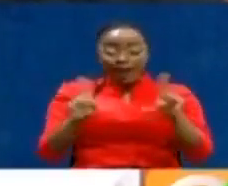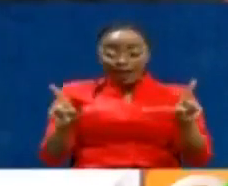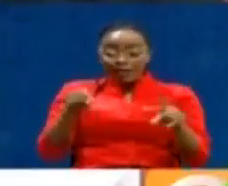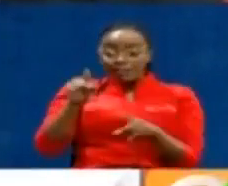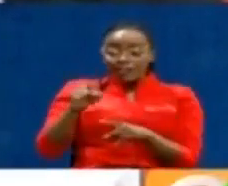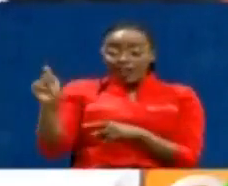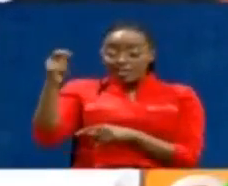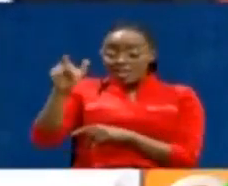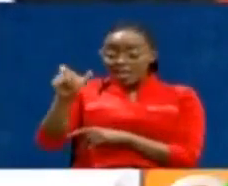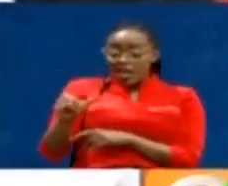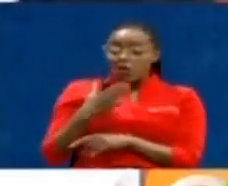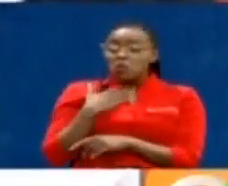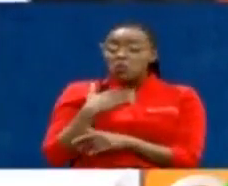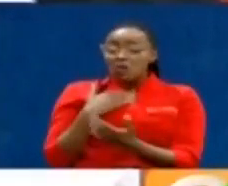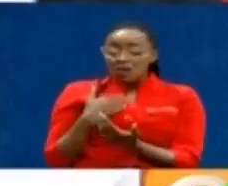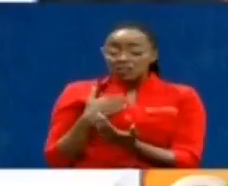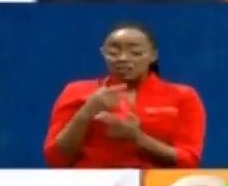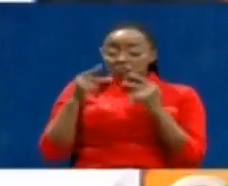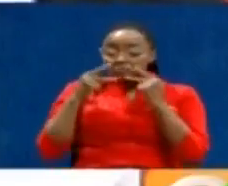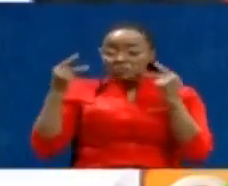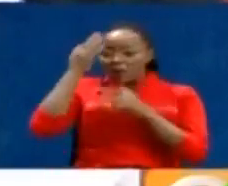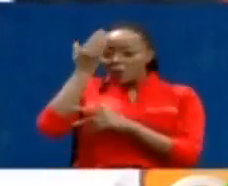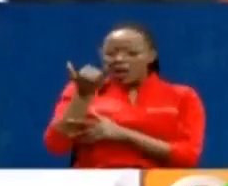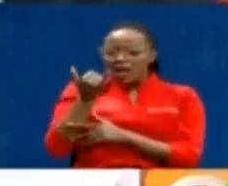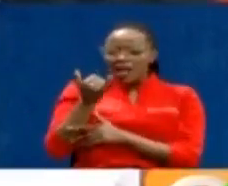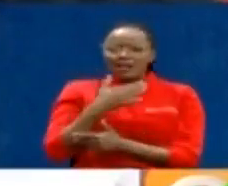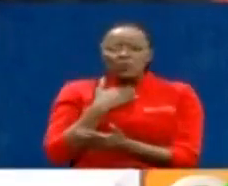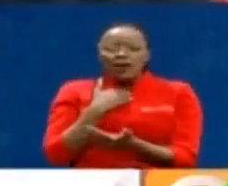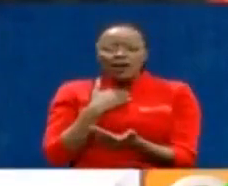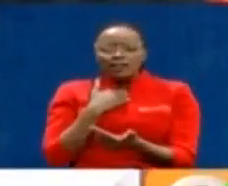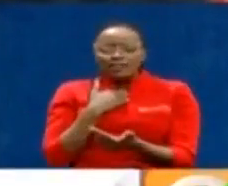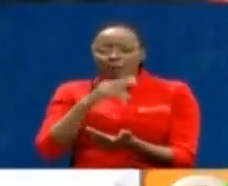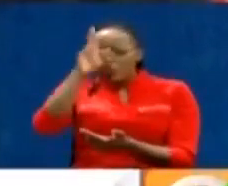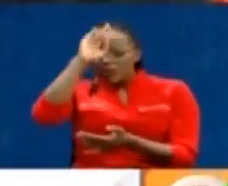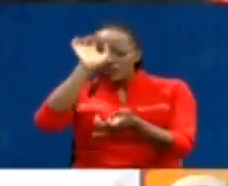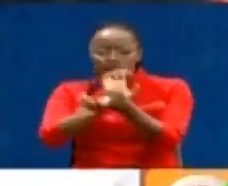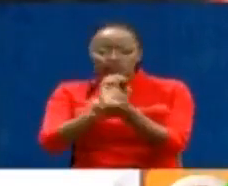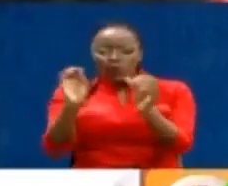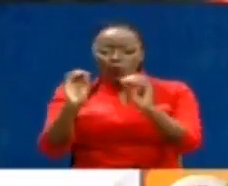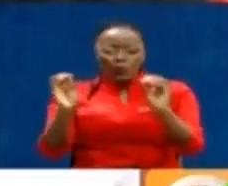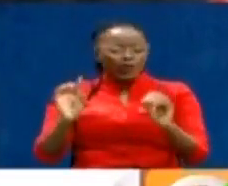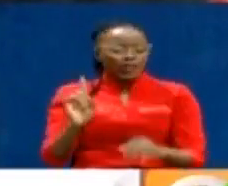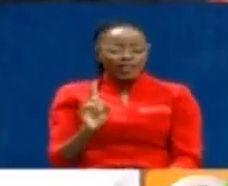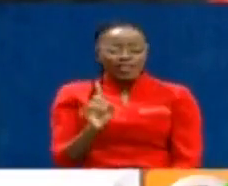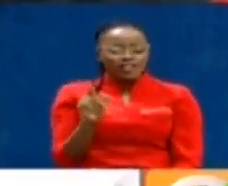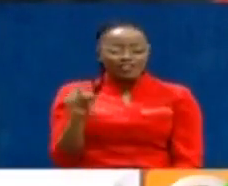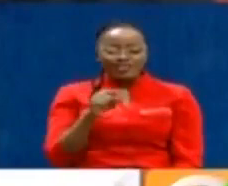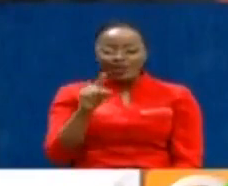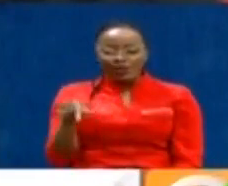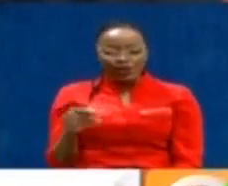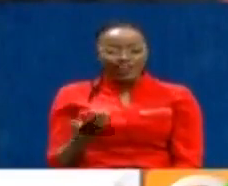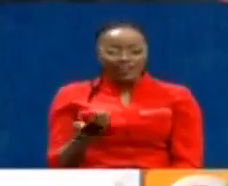lakini si Mkenya anavaa barakoa kwa sababu hataki kukamatwa na polisi.